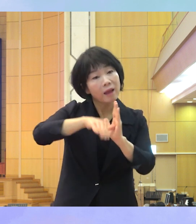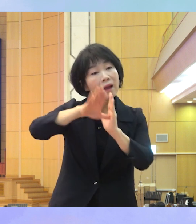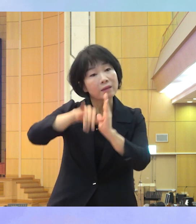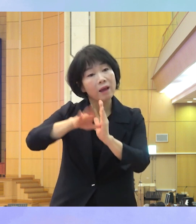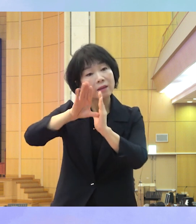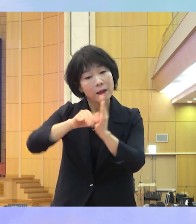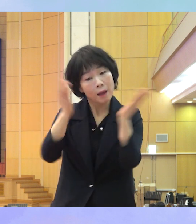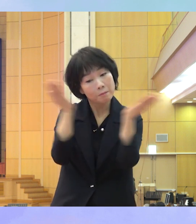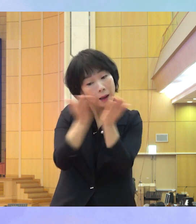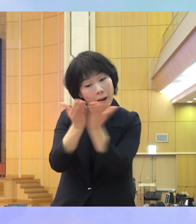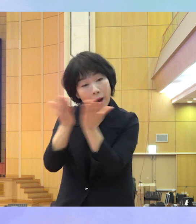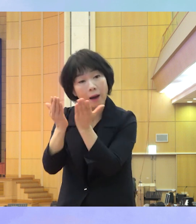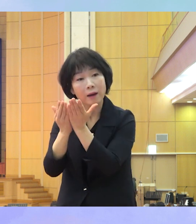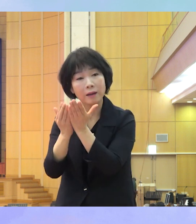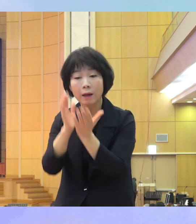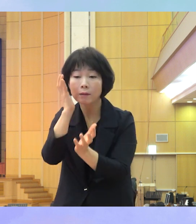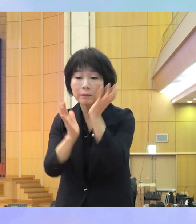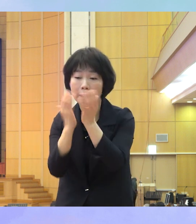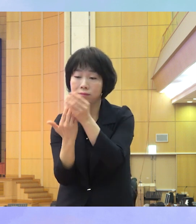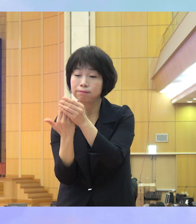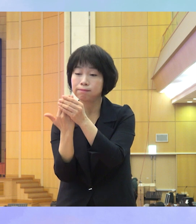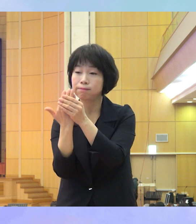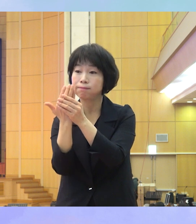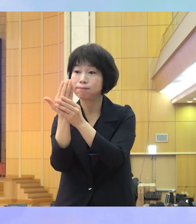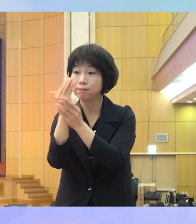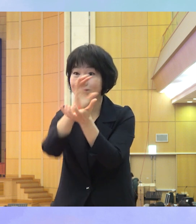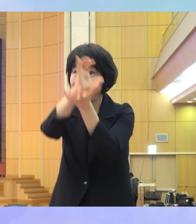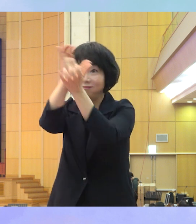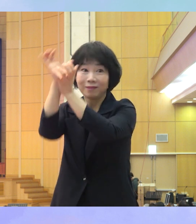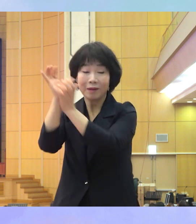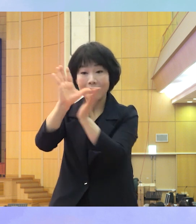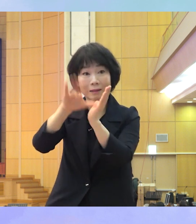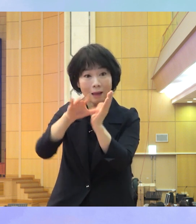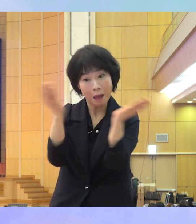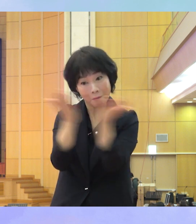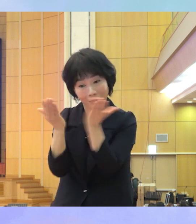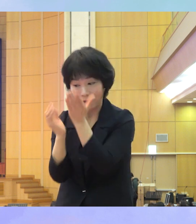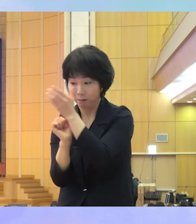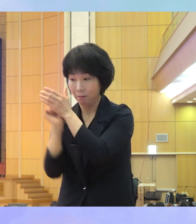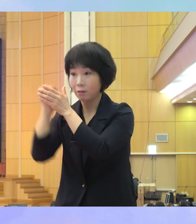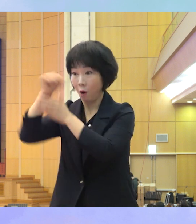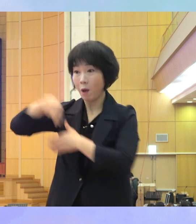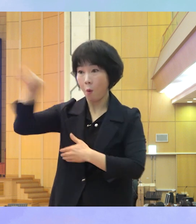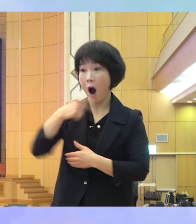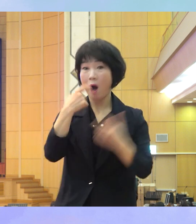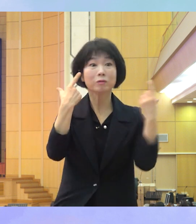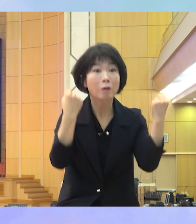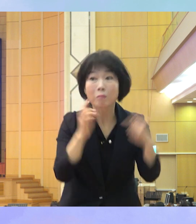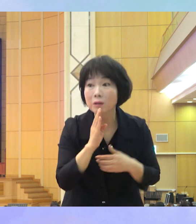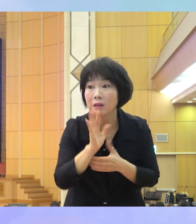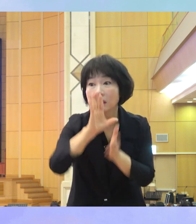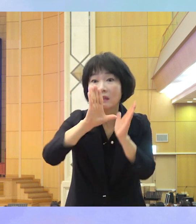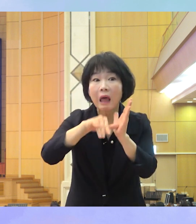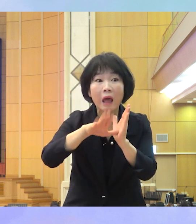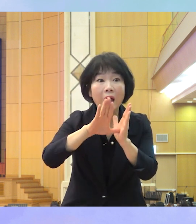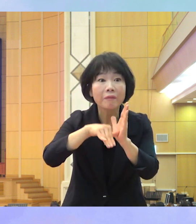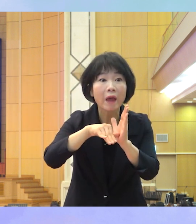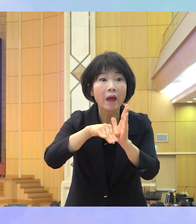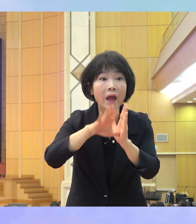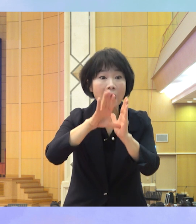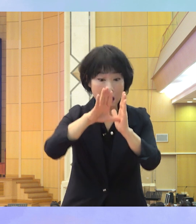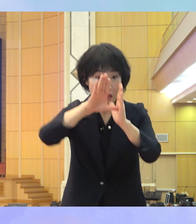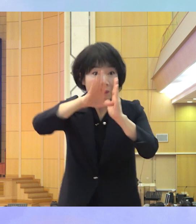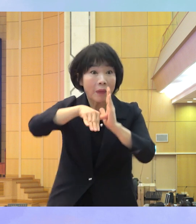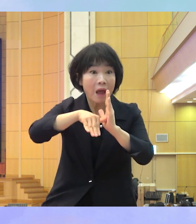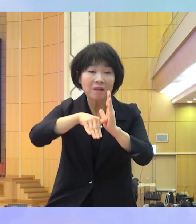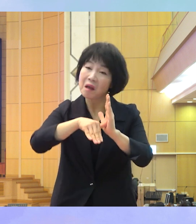잎이 피고 때에 따라 꽃이 피고 때에 따라 열매 맺는다는 것입니다. 그래서 우리는 이